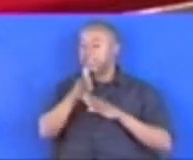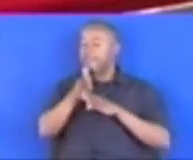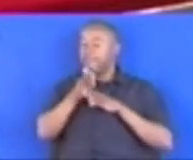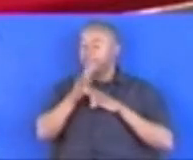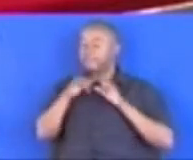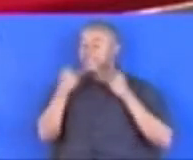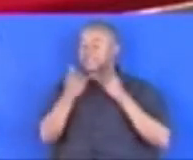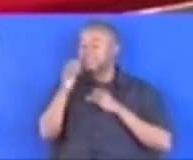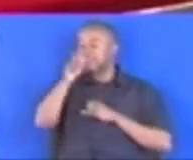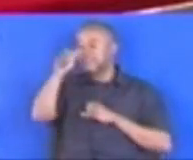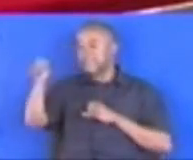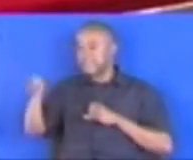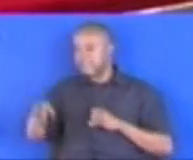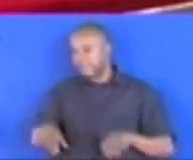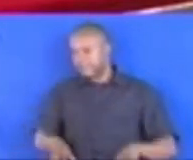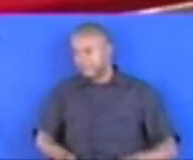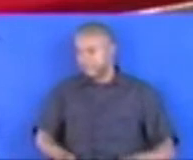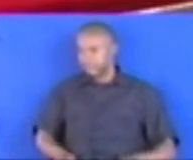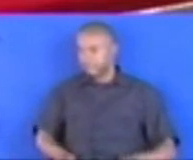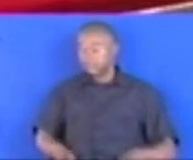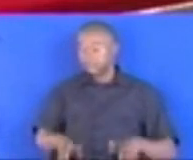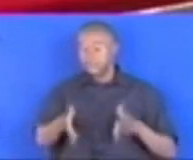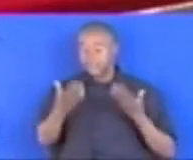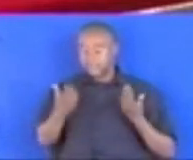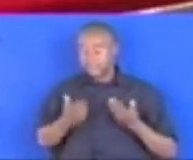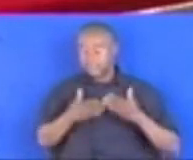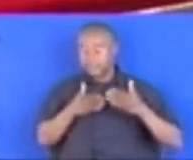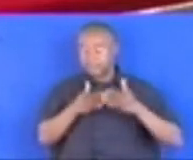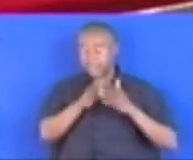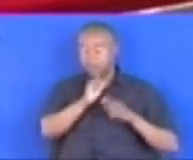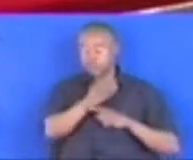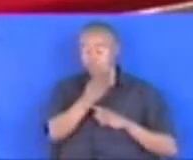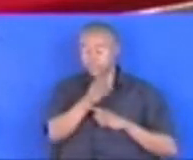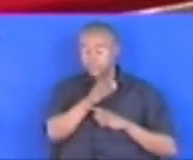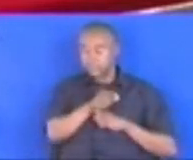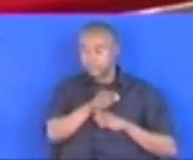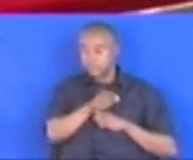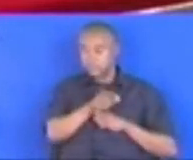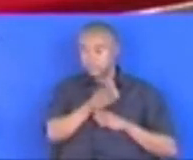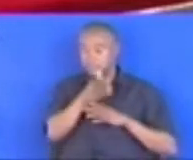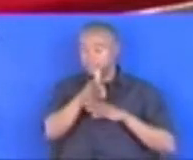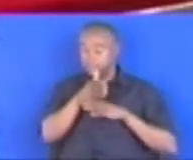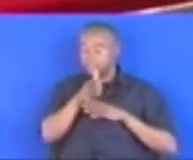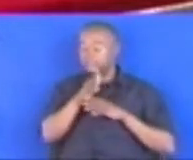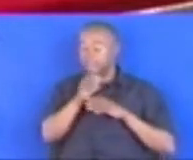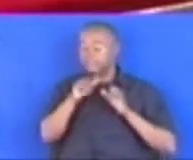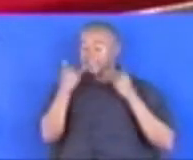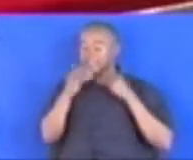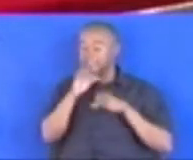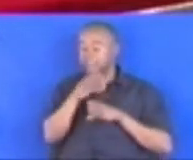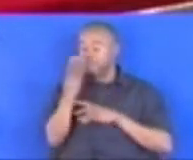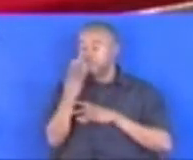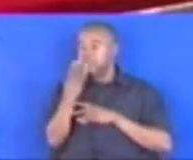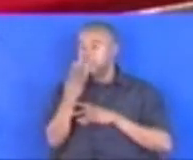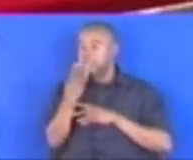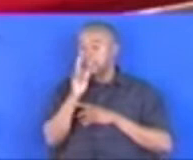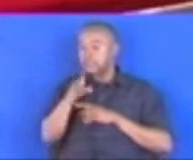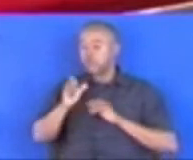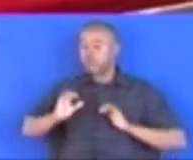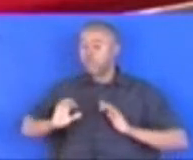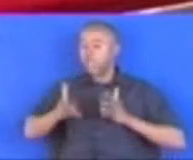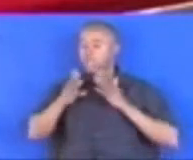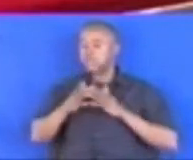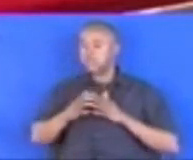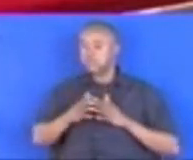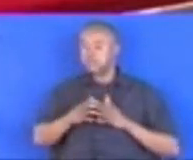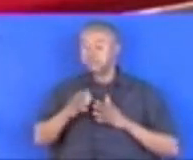inavyosomeka, ambapo sasa kufikia Aprili 2021 mashirika 4000 ndio yalionekana kuwa hai.